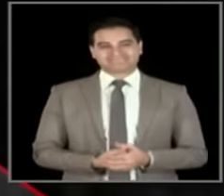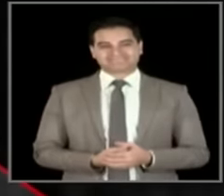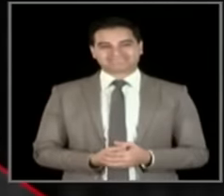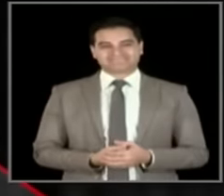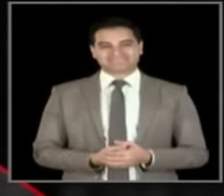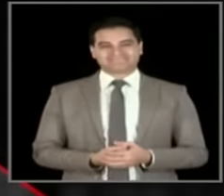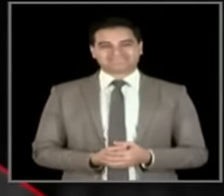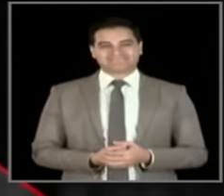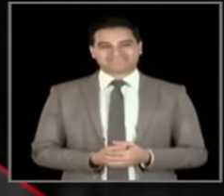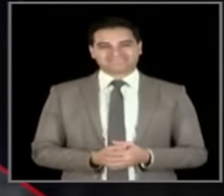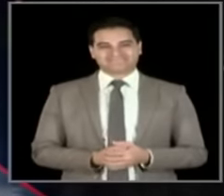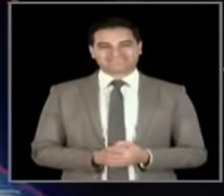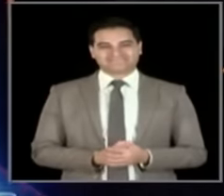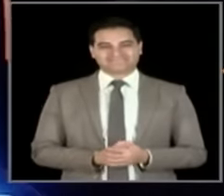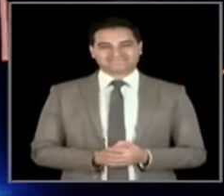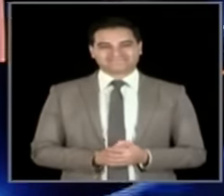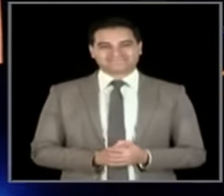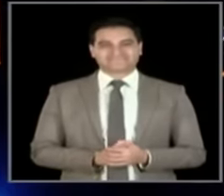عجلة الحظ.